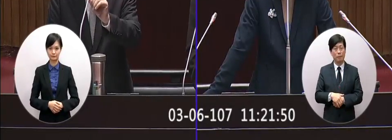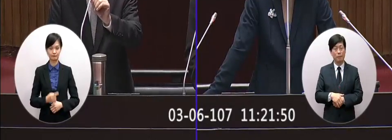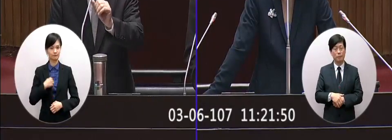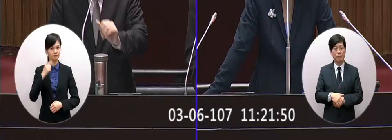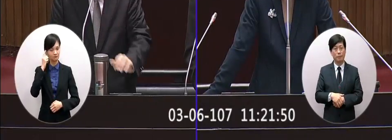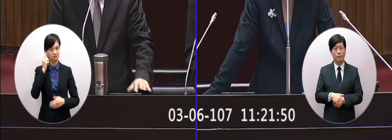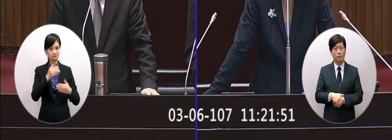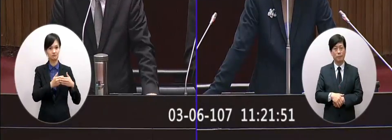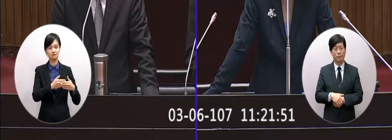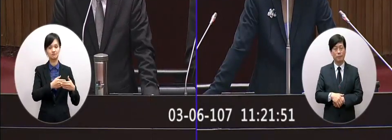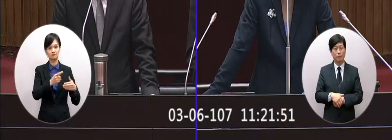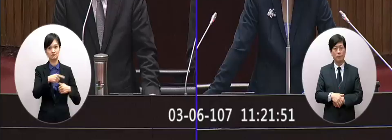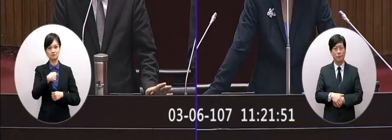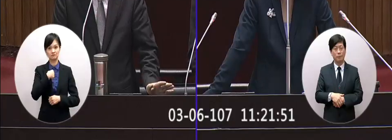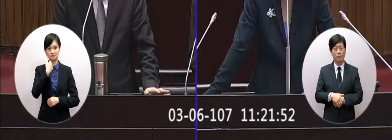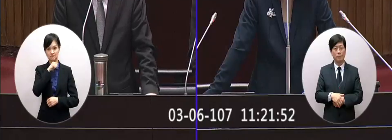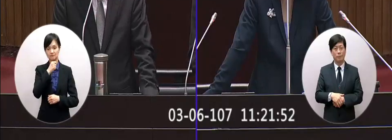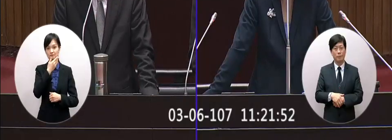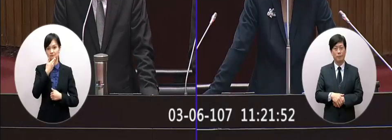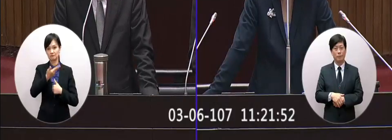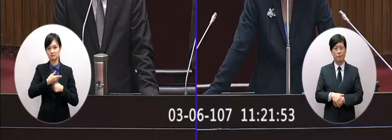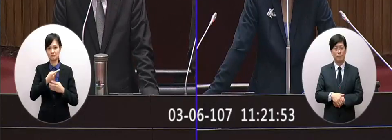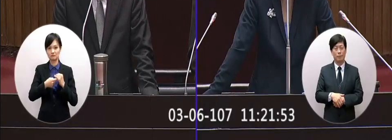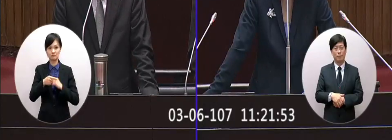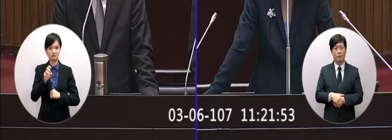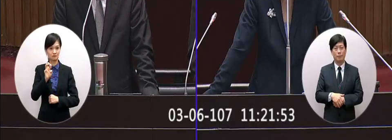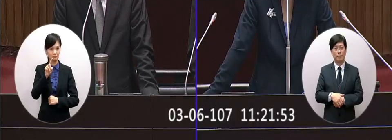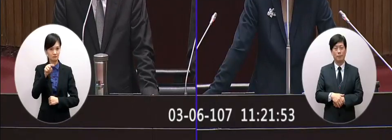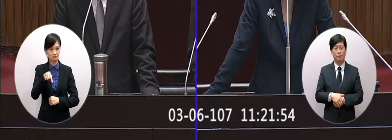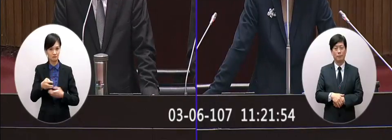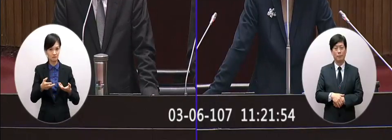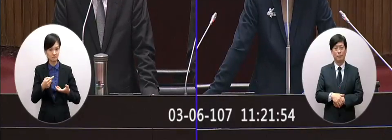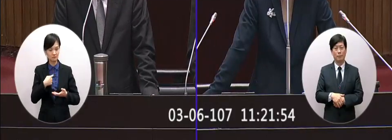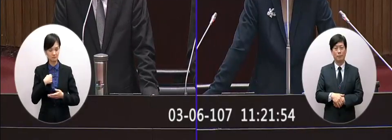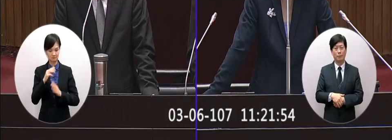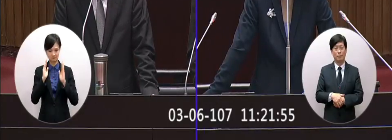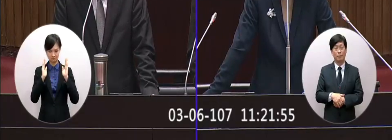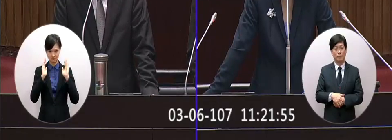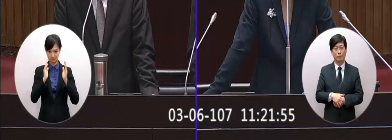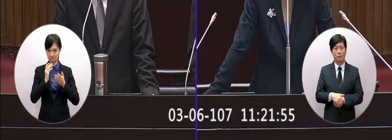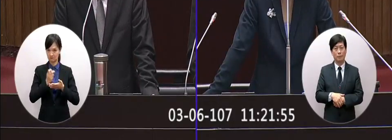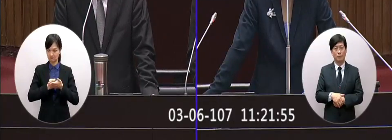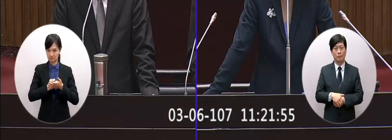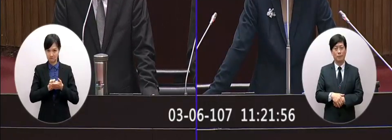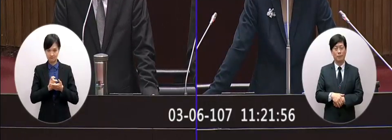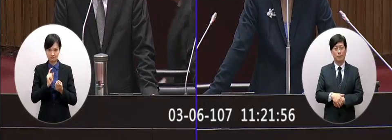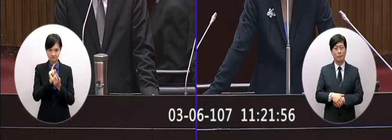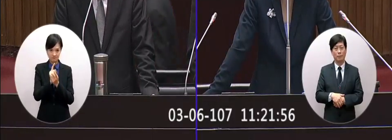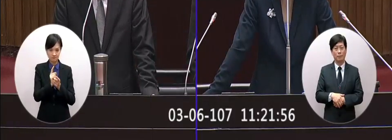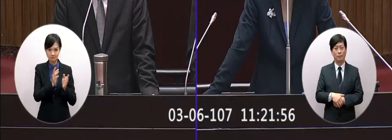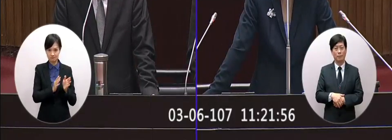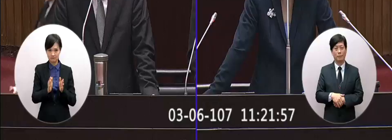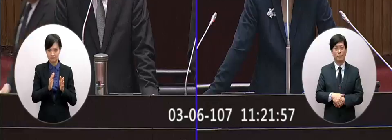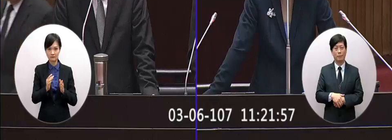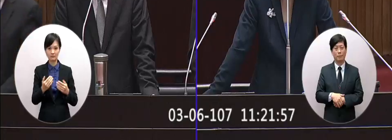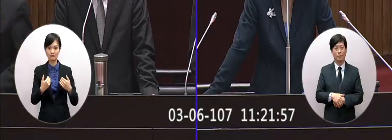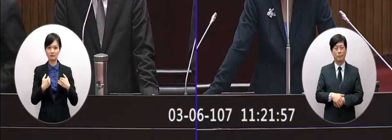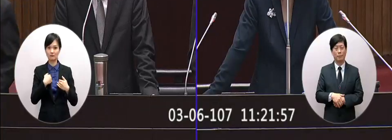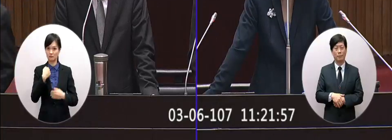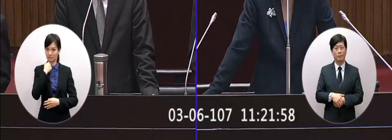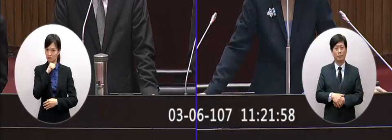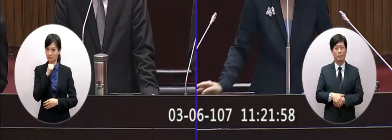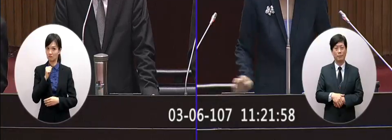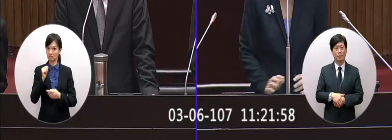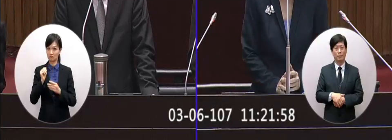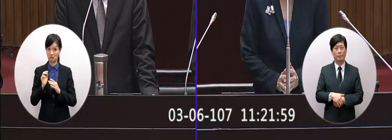惠台31项政策，我们会严肃的面对了。至于说对台湾是正向还负向，